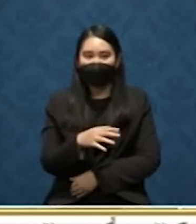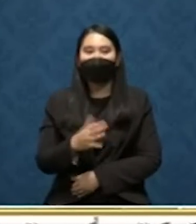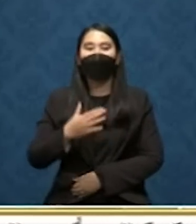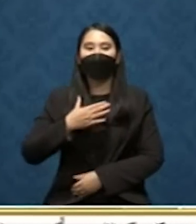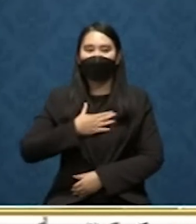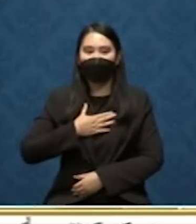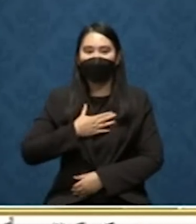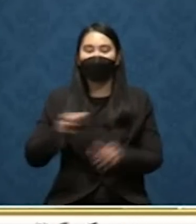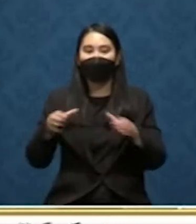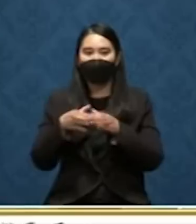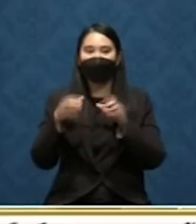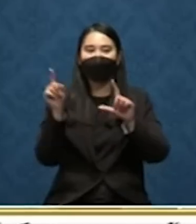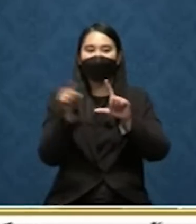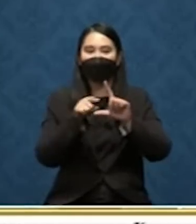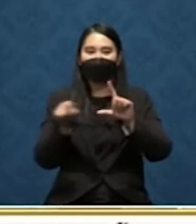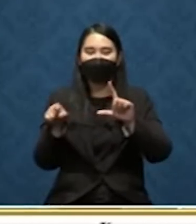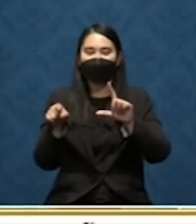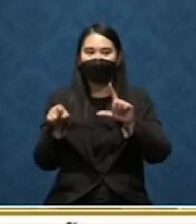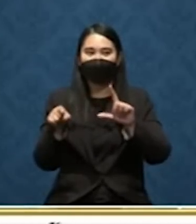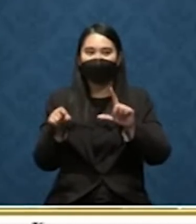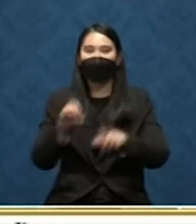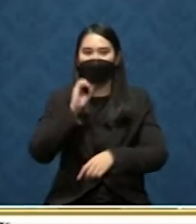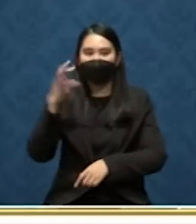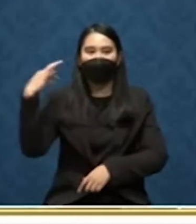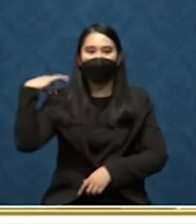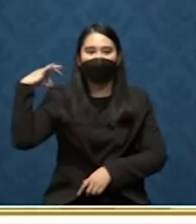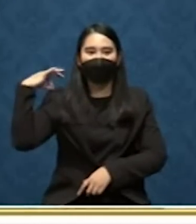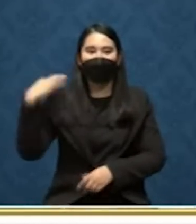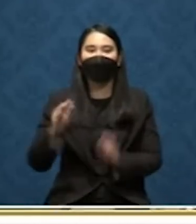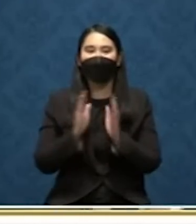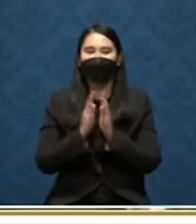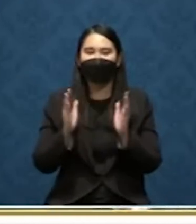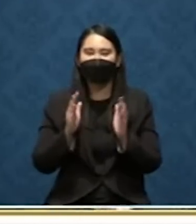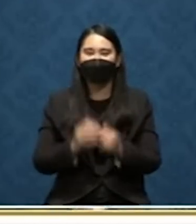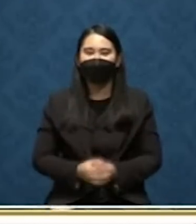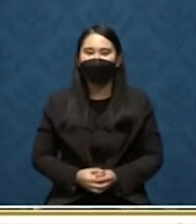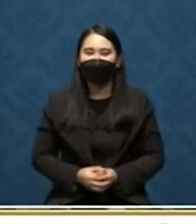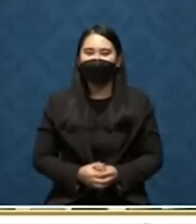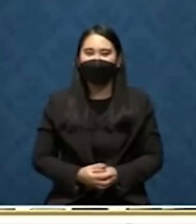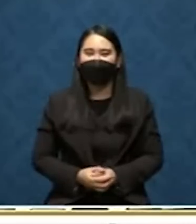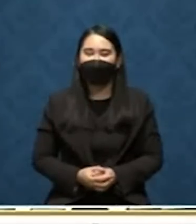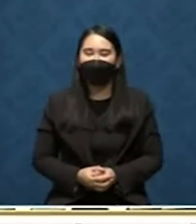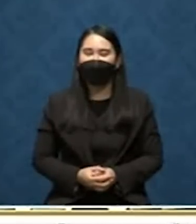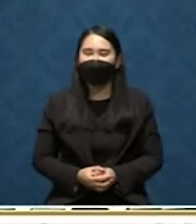ผม และพักเก้าใกล้ เราขออาศาครั ขบคุคร ทมาทนครัท